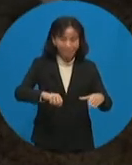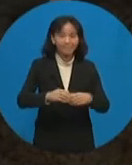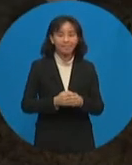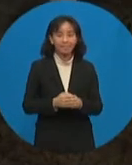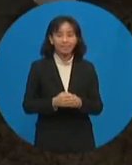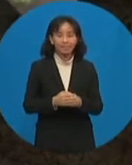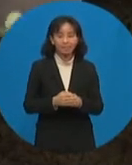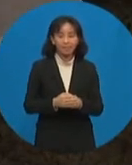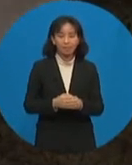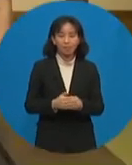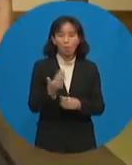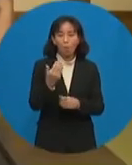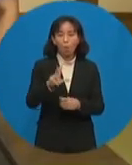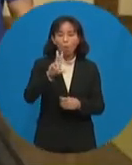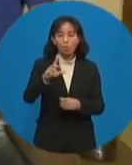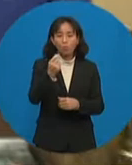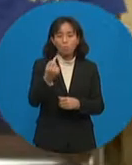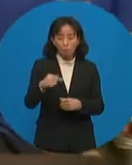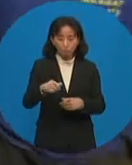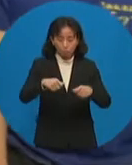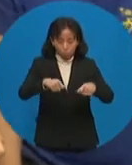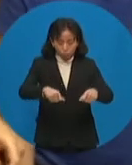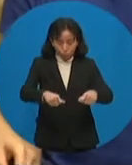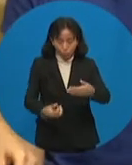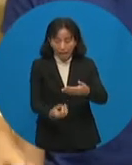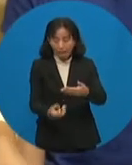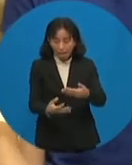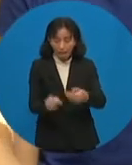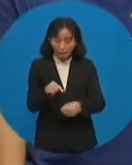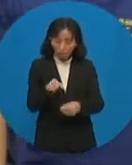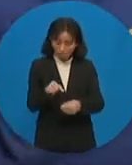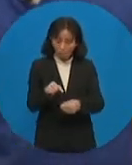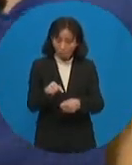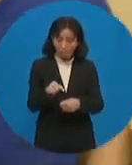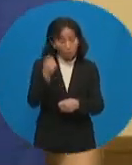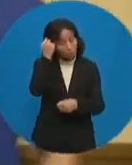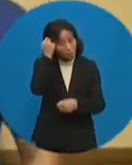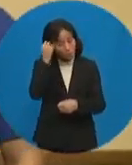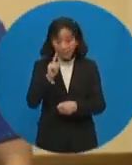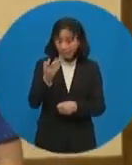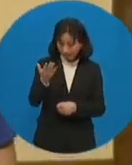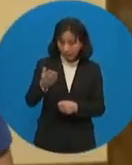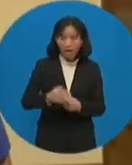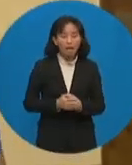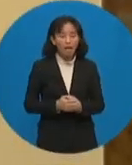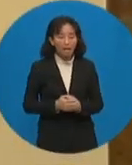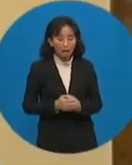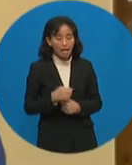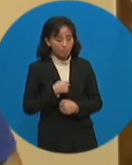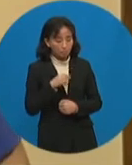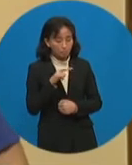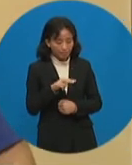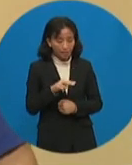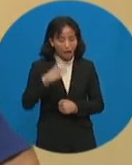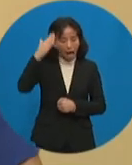く焼いて、このホルモンも素材何かこだわってるんですか。 そうですね、自分もこれ目で見て、油